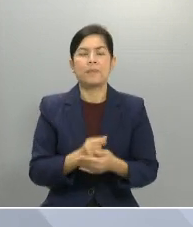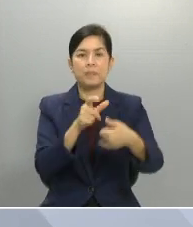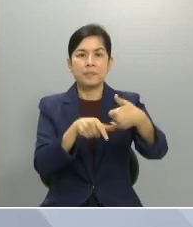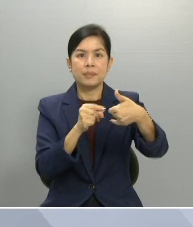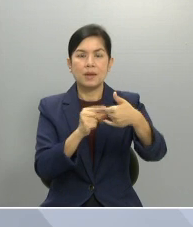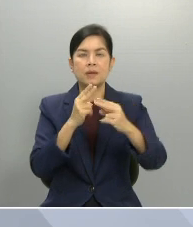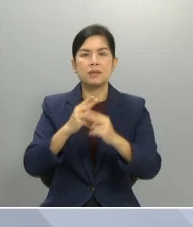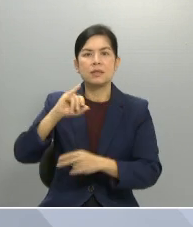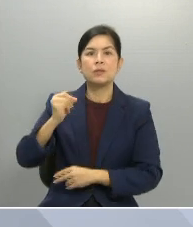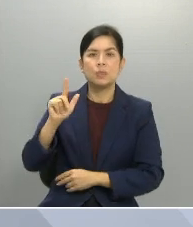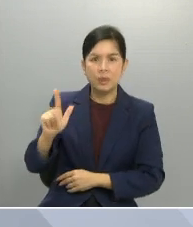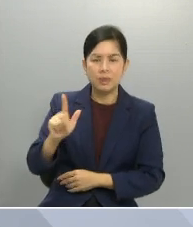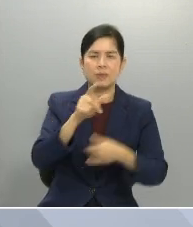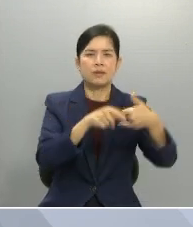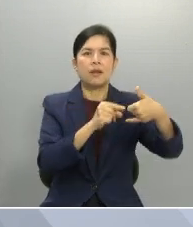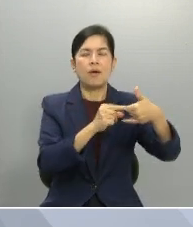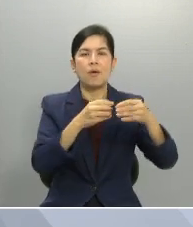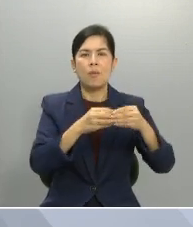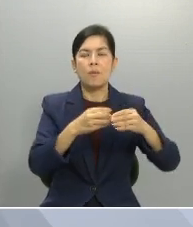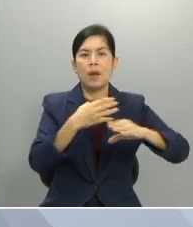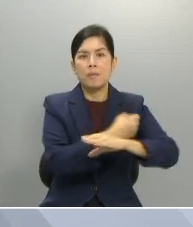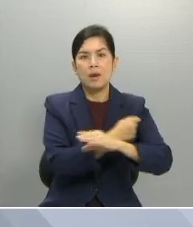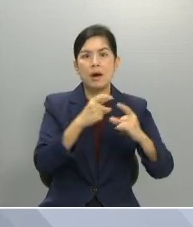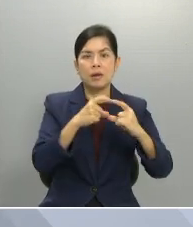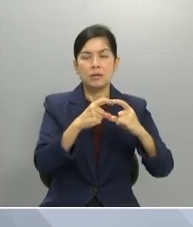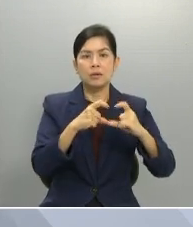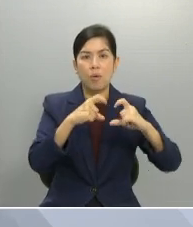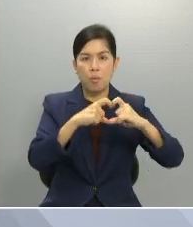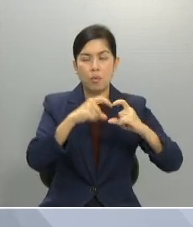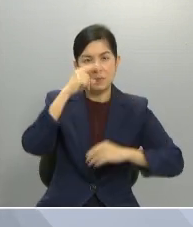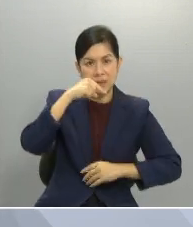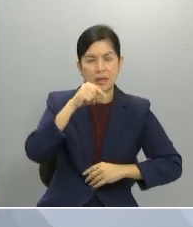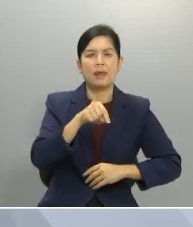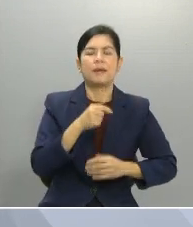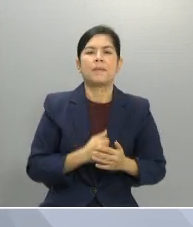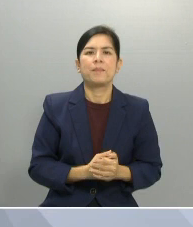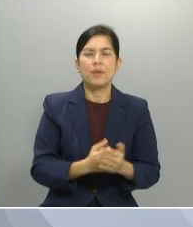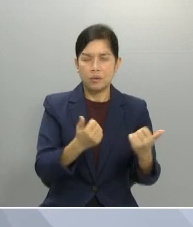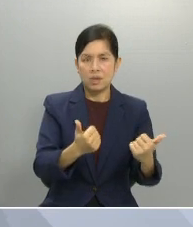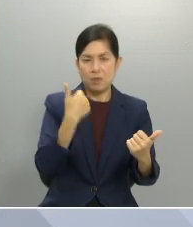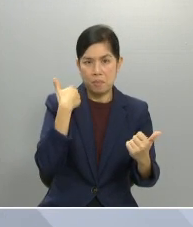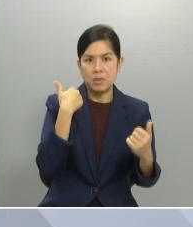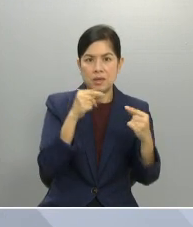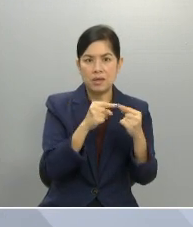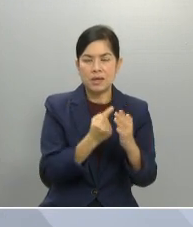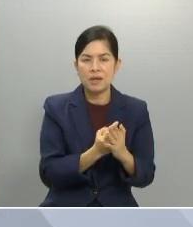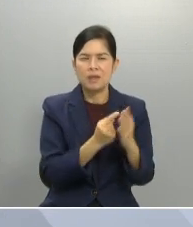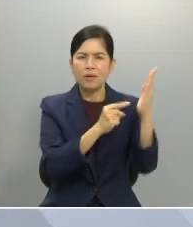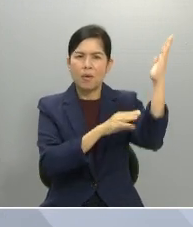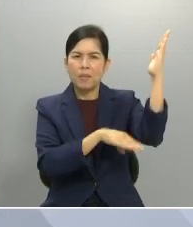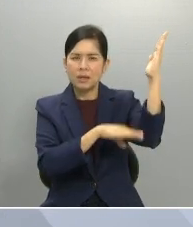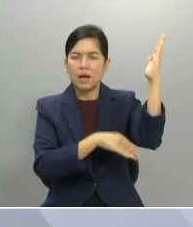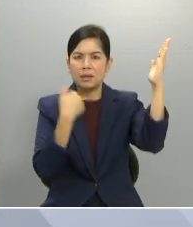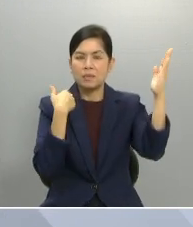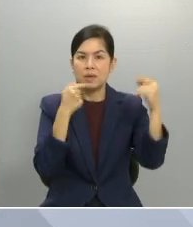ภูมิใจไทยอนุทินภูมิใจไทยเนี่ยปักหลักลงที่ภาคใต้ได้หลายจุดนะครับท่านผู้ชมครับในการเลือกตั้งเมื่อปี 62